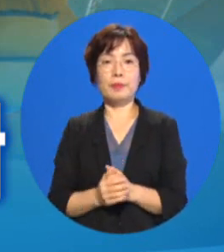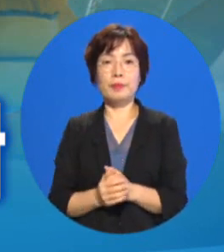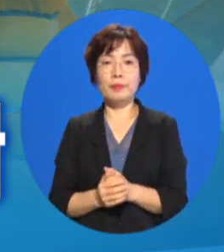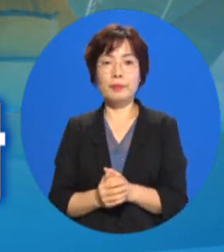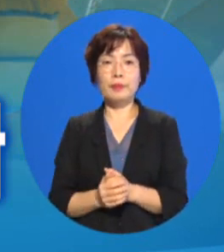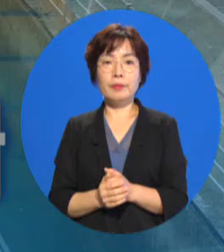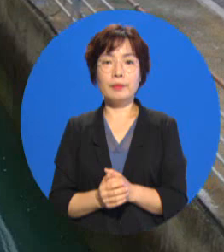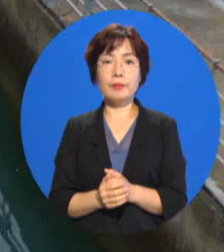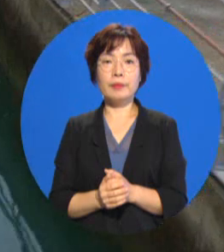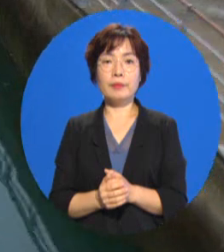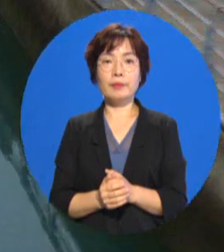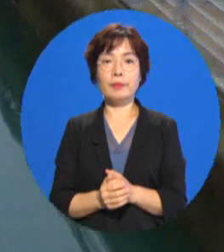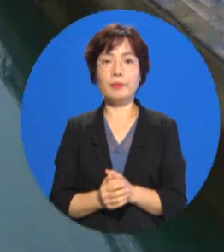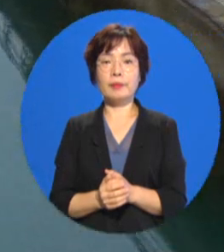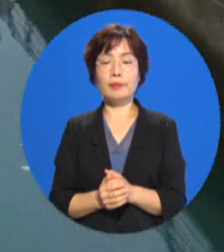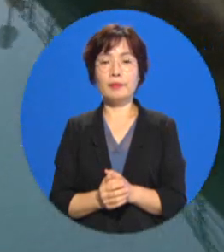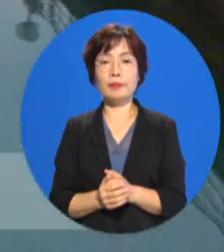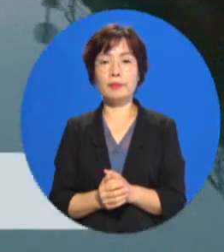취재했습니다.